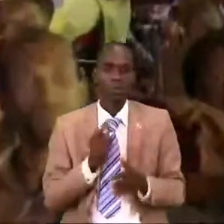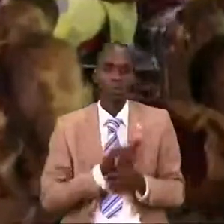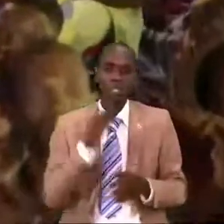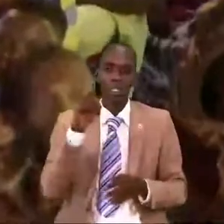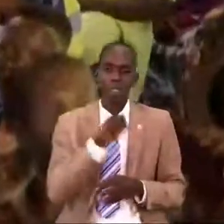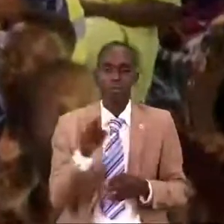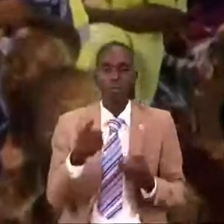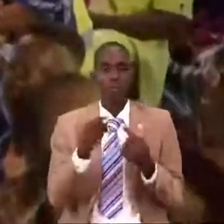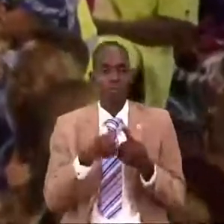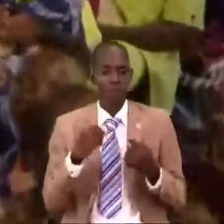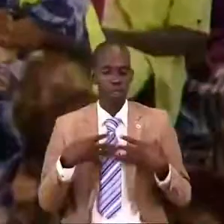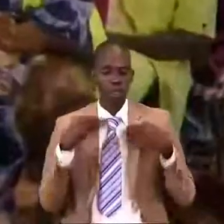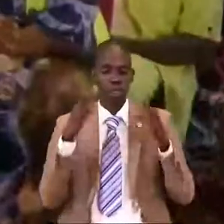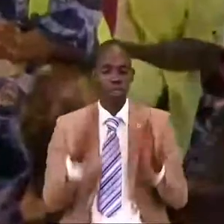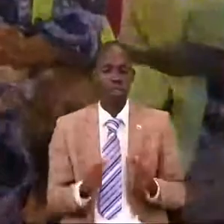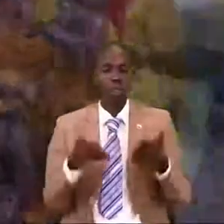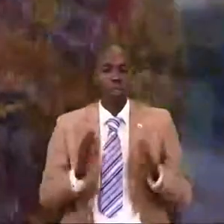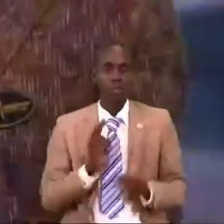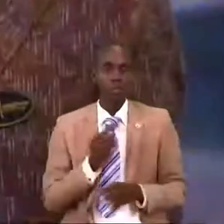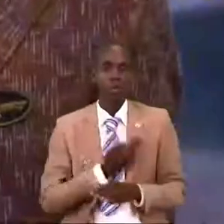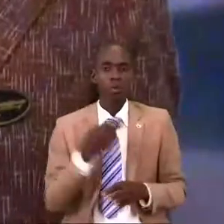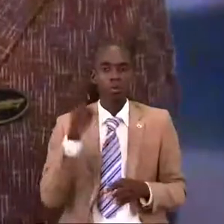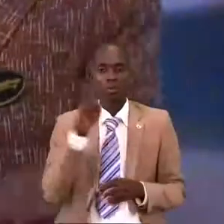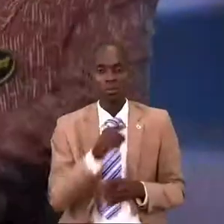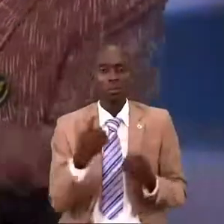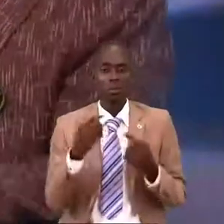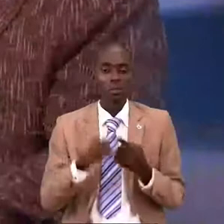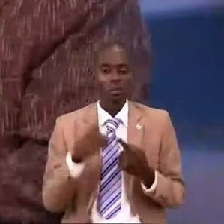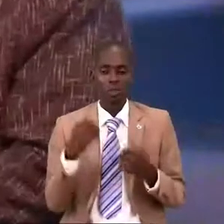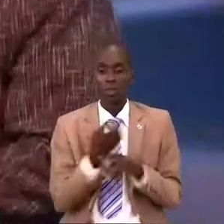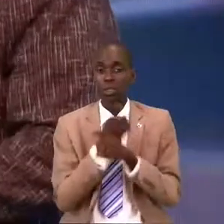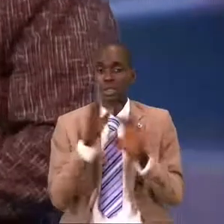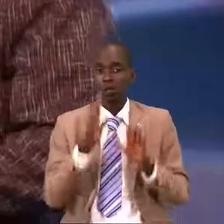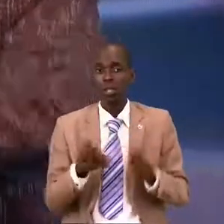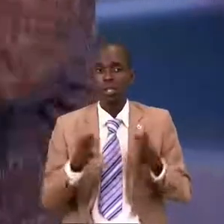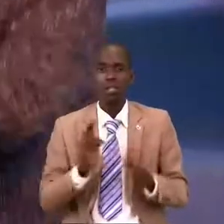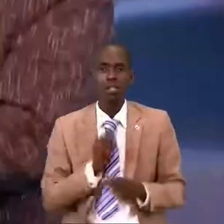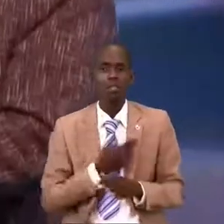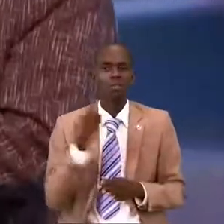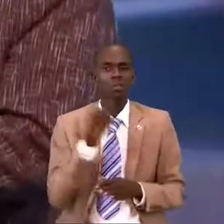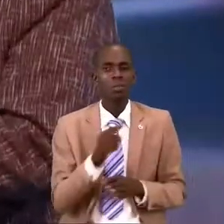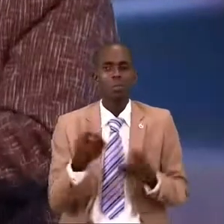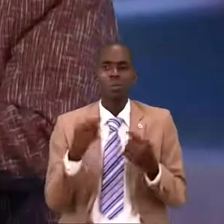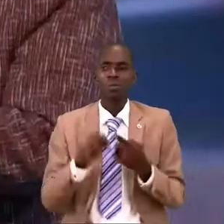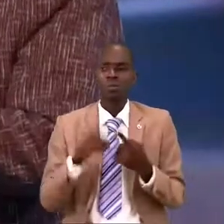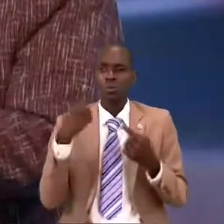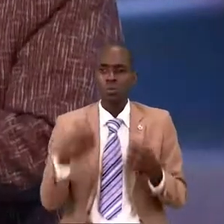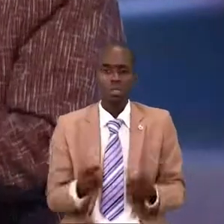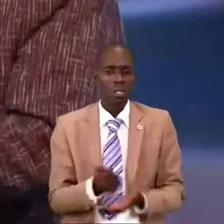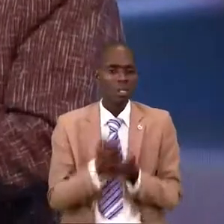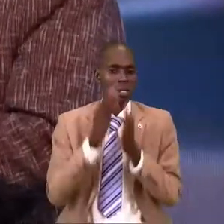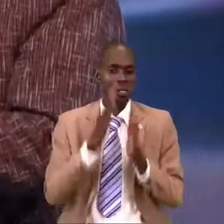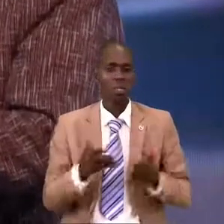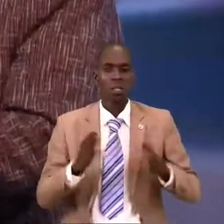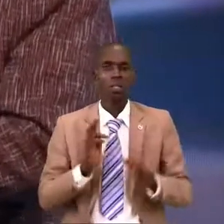donc du secours, approchons-nous donc du créateur compatissant, approchons-nous donc,